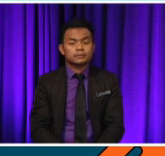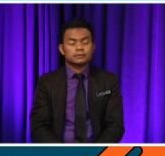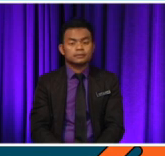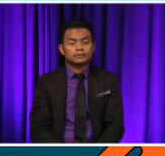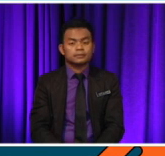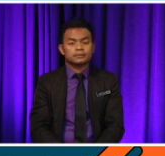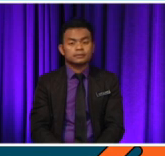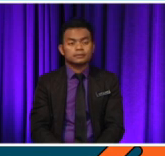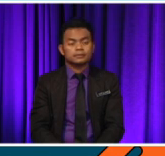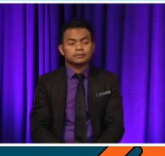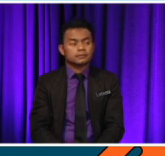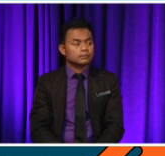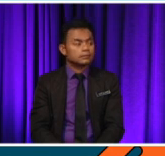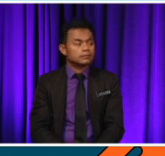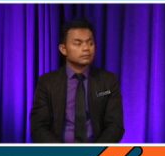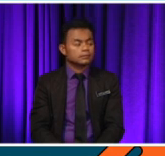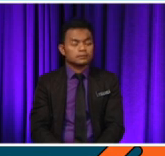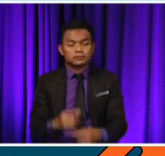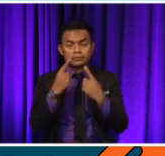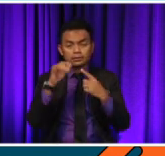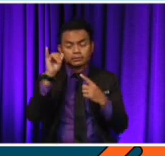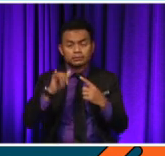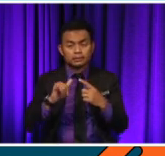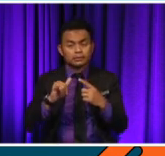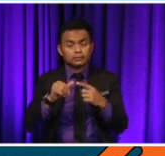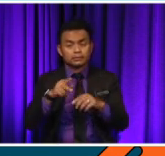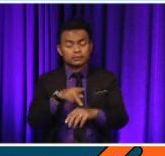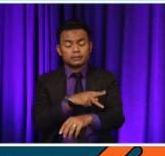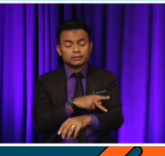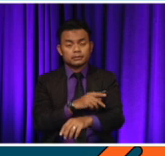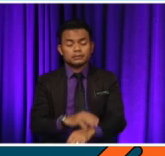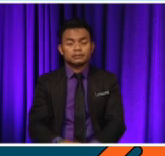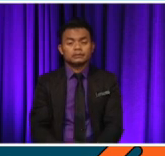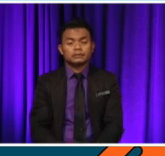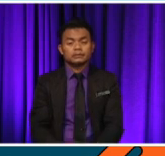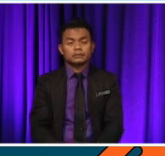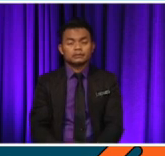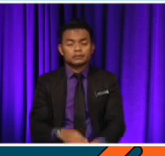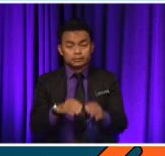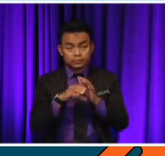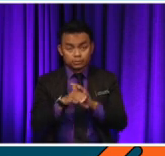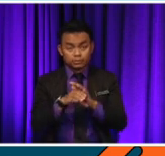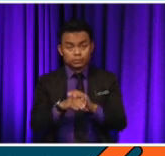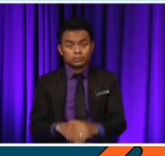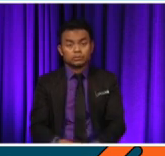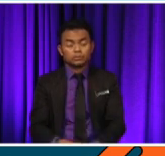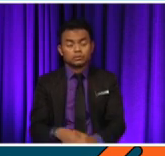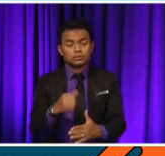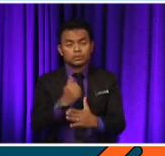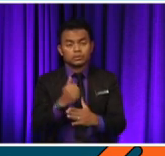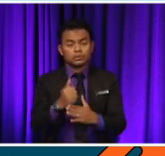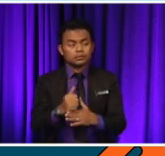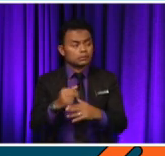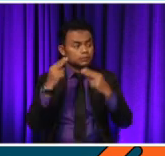jawaban yang agak panjang yang mengeluhkan penerangan dan berikan contoh ataupun uraian sedikit